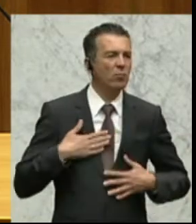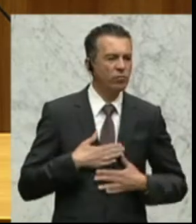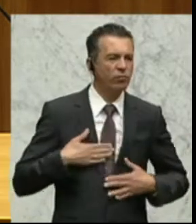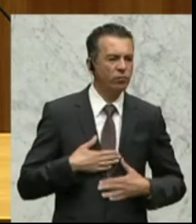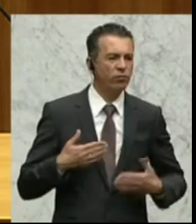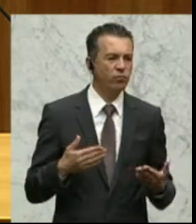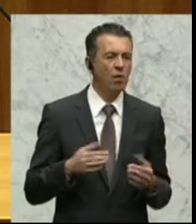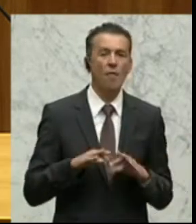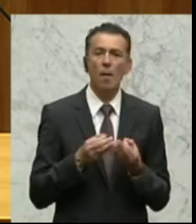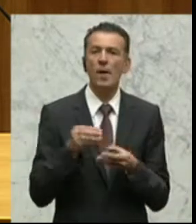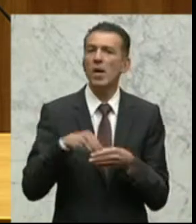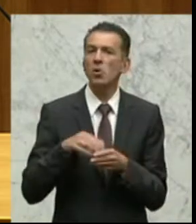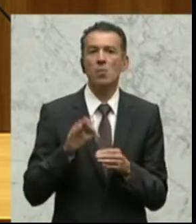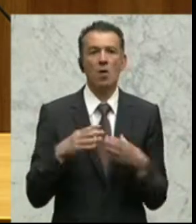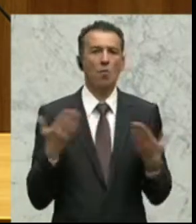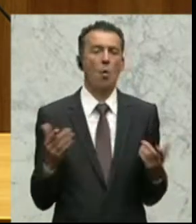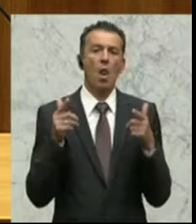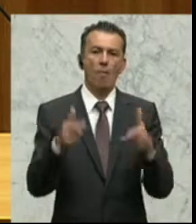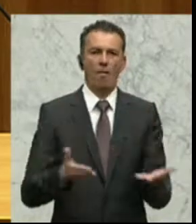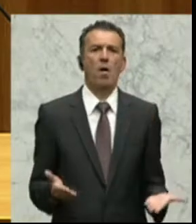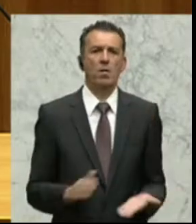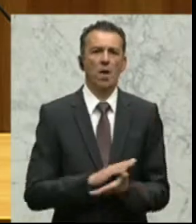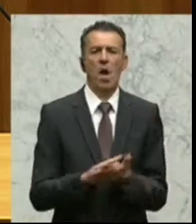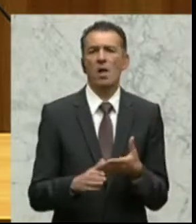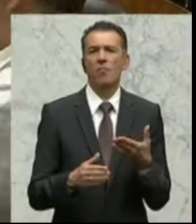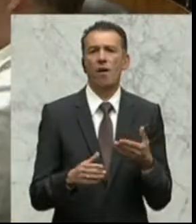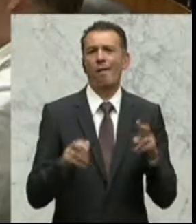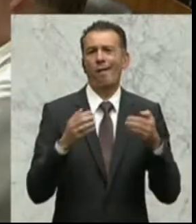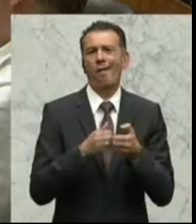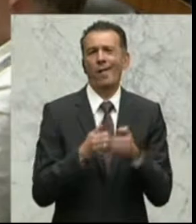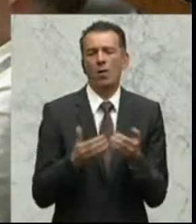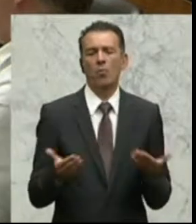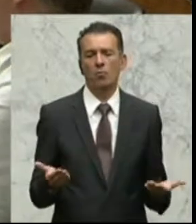Also das ist eigentlich auch ganz eine einfache Milchmädchenrechnung.